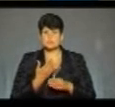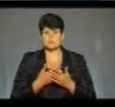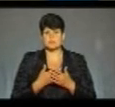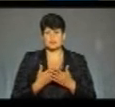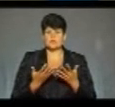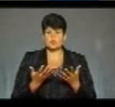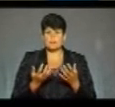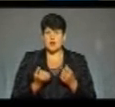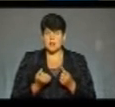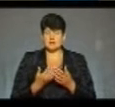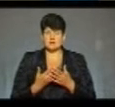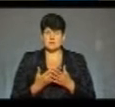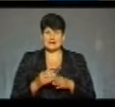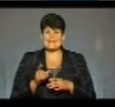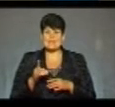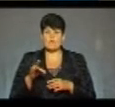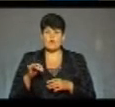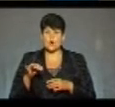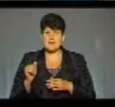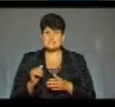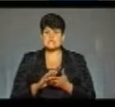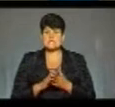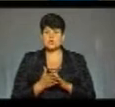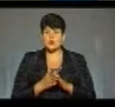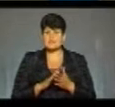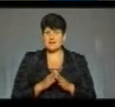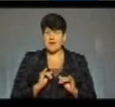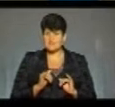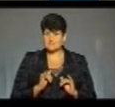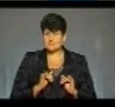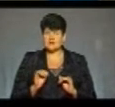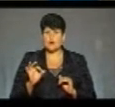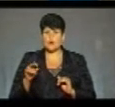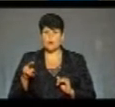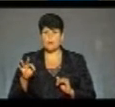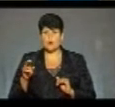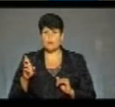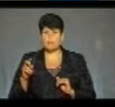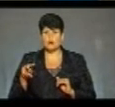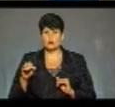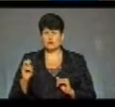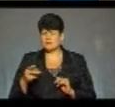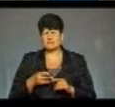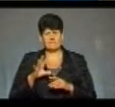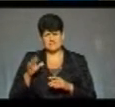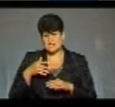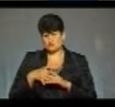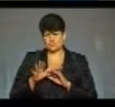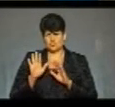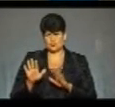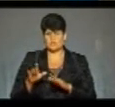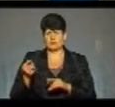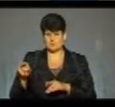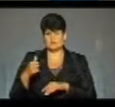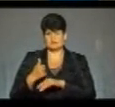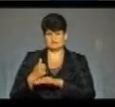якщо брати «Європейську солідарність» і «Опоблок», там зрозуміло, так, оці